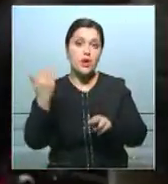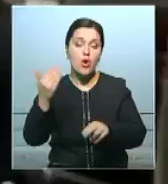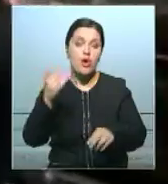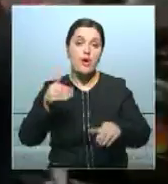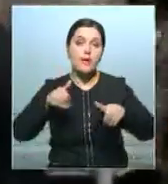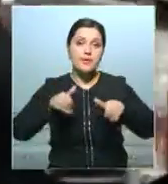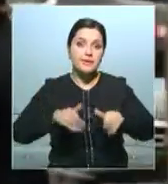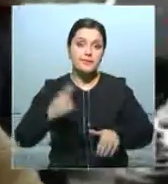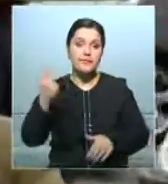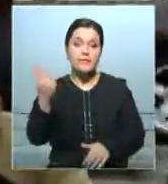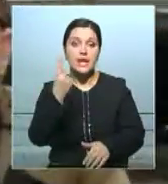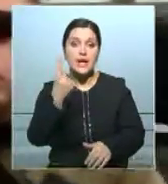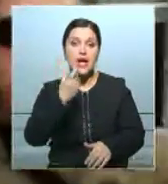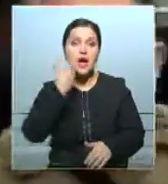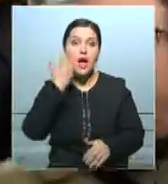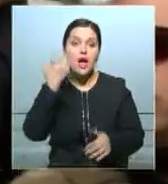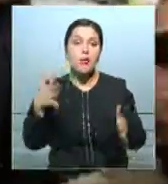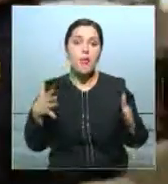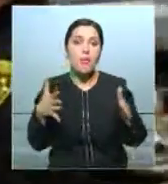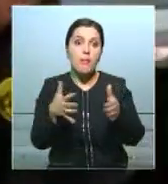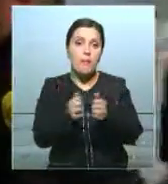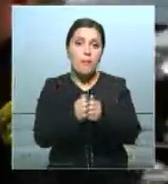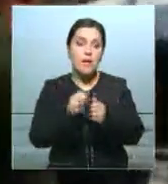этому приговору один из первых когда-либо